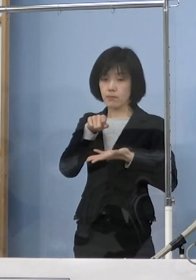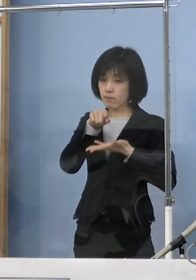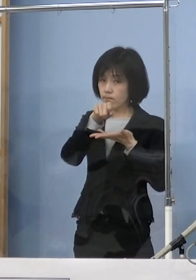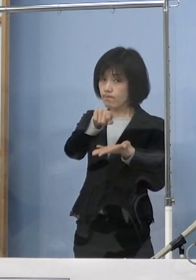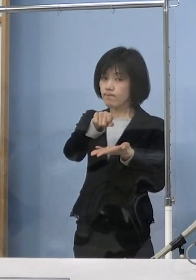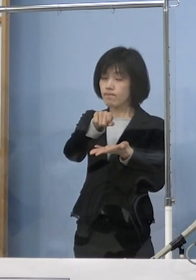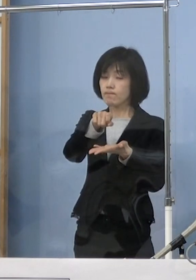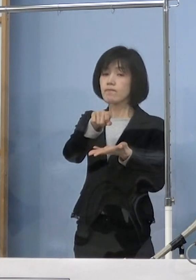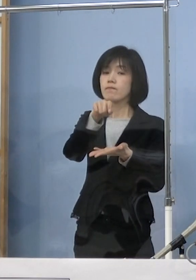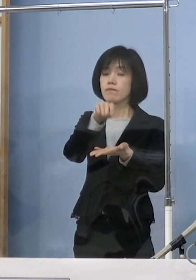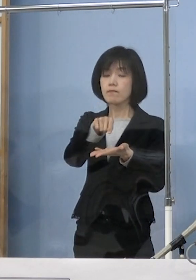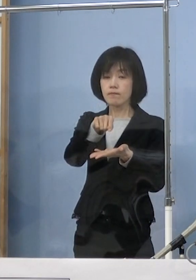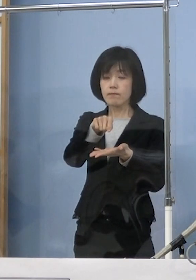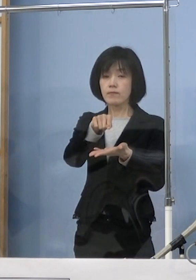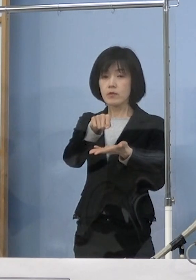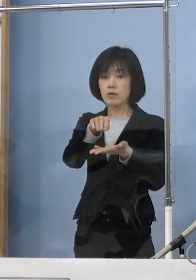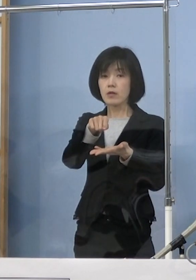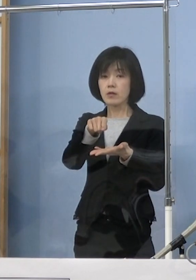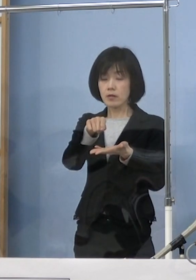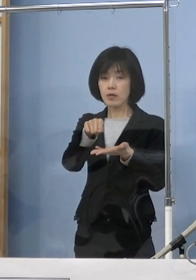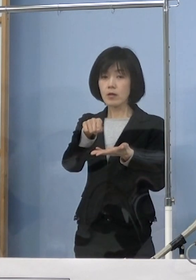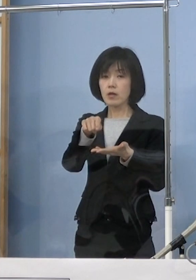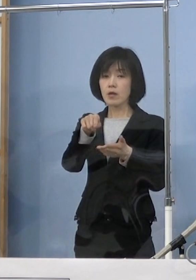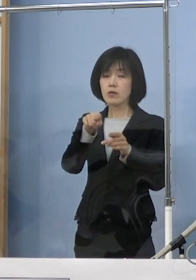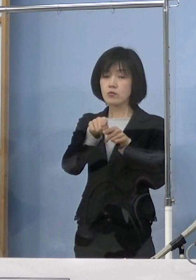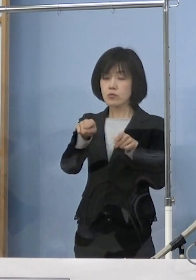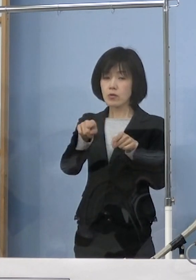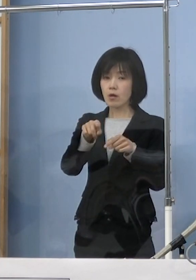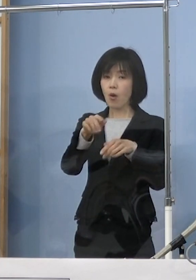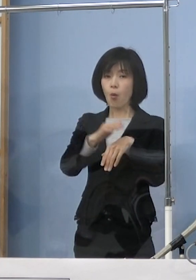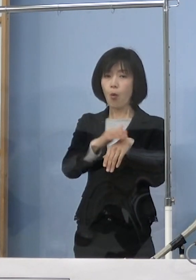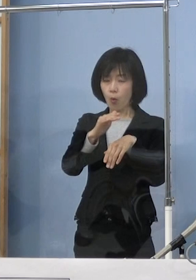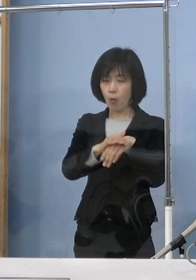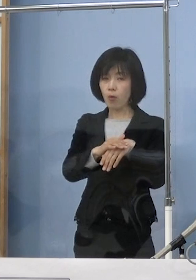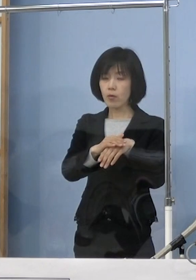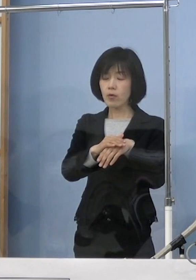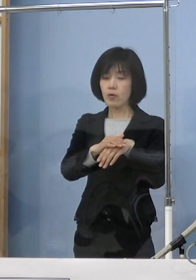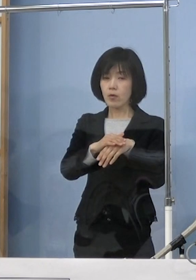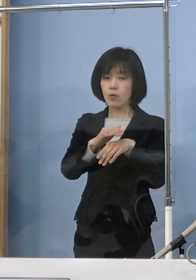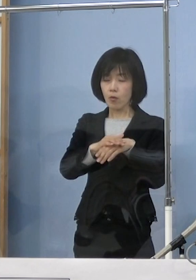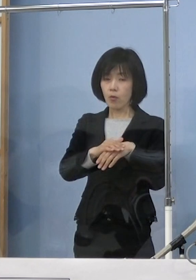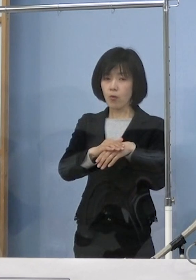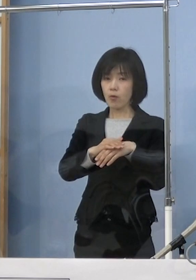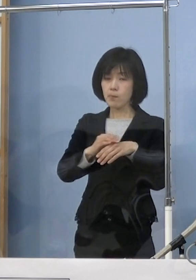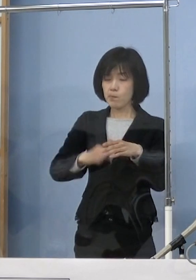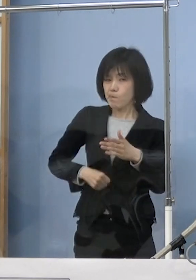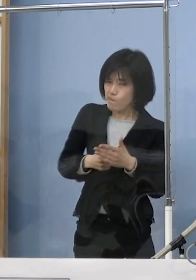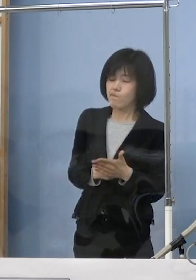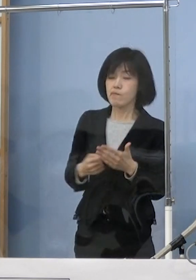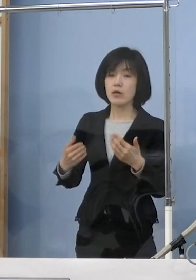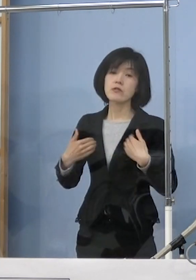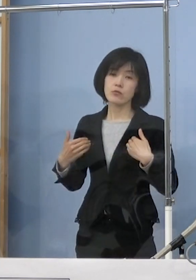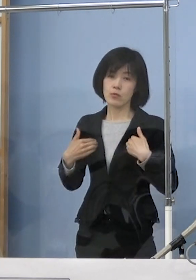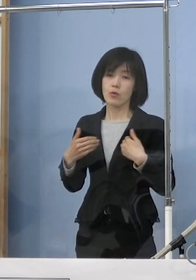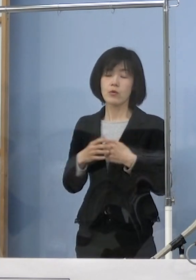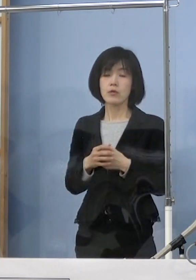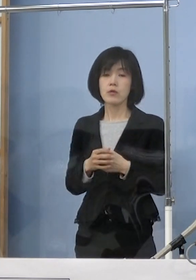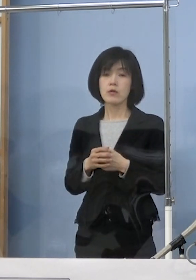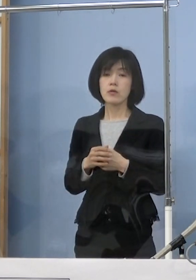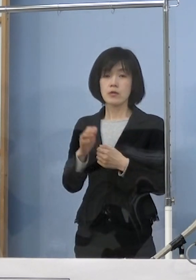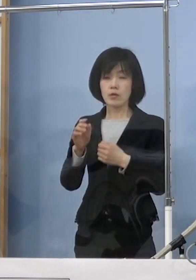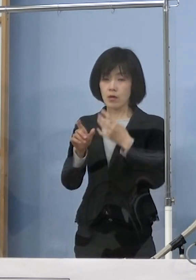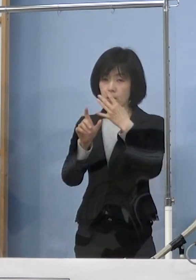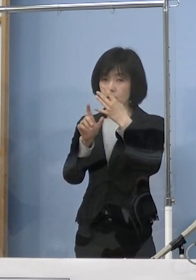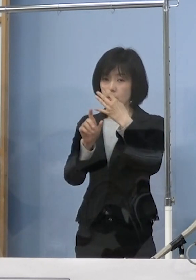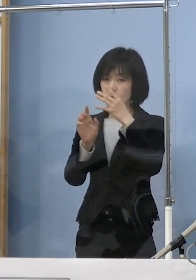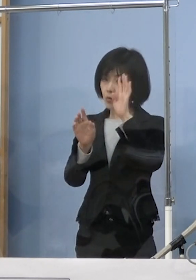ただいて、今申し上げた大胆な措置、これをやはり打っていかなければいけないということで、4月の23日